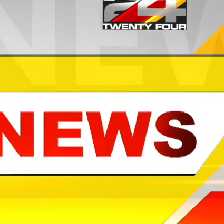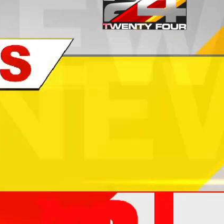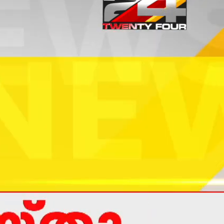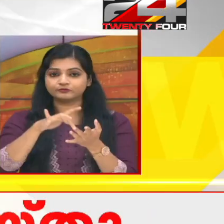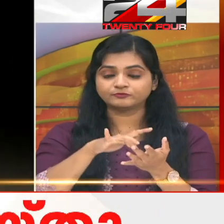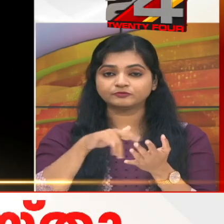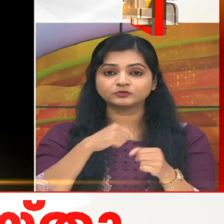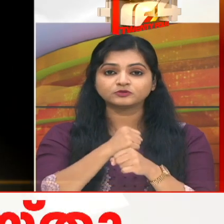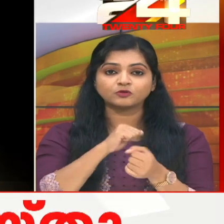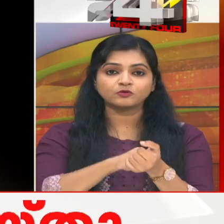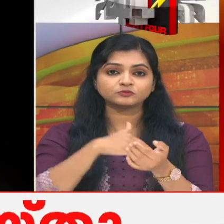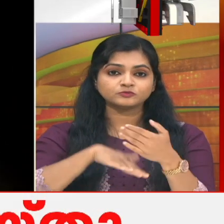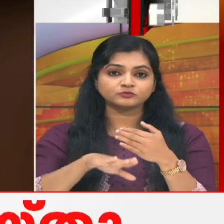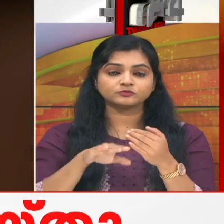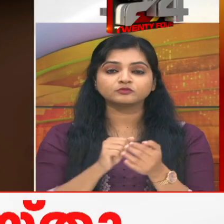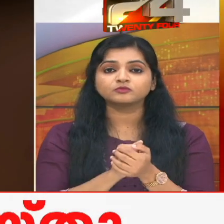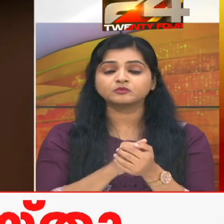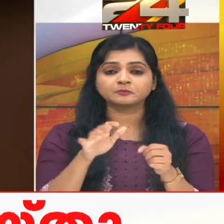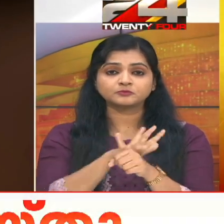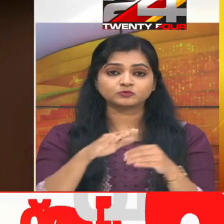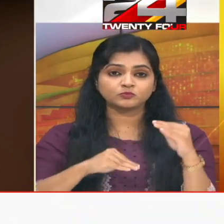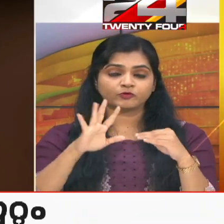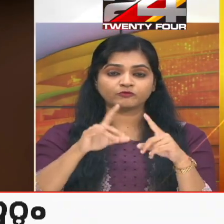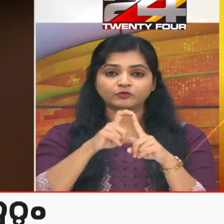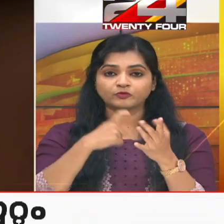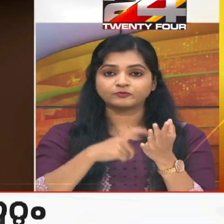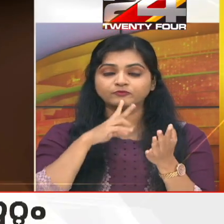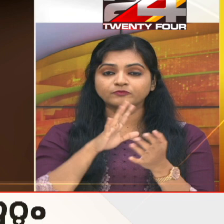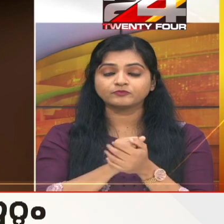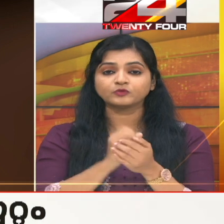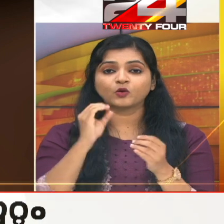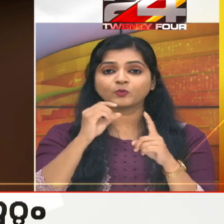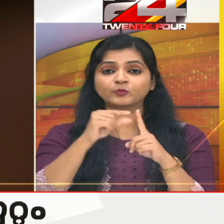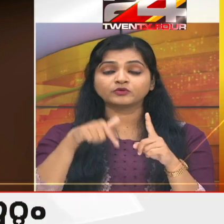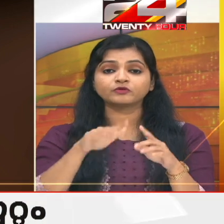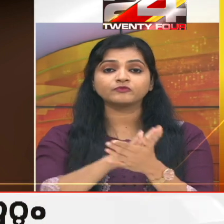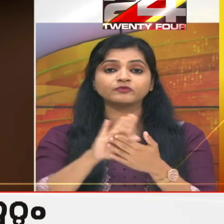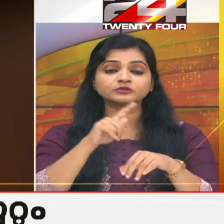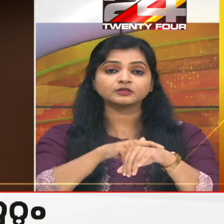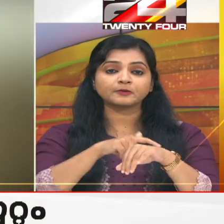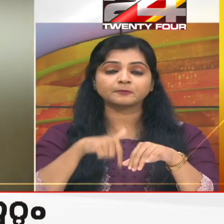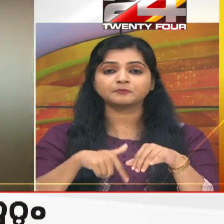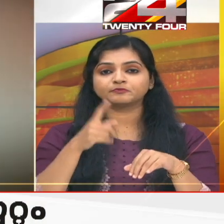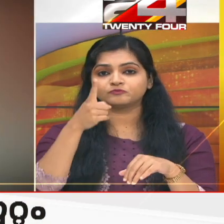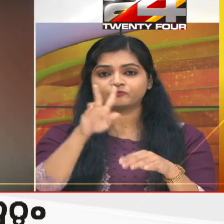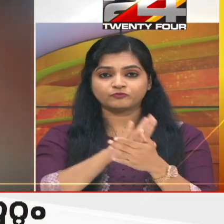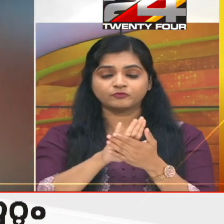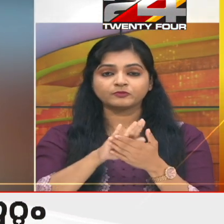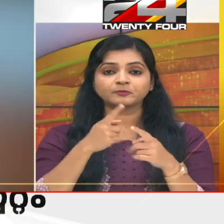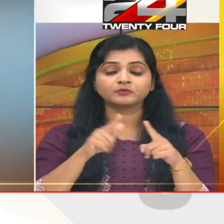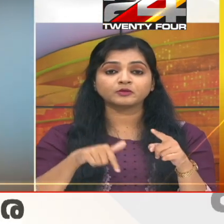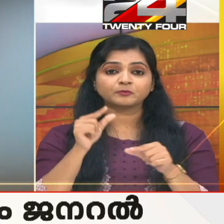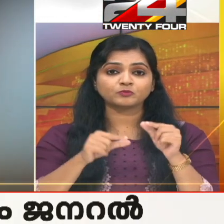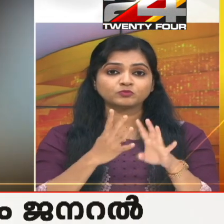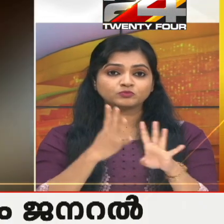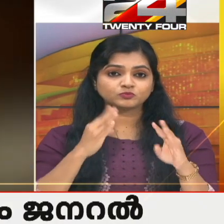ഉണ്ടായിരുന്നതായാണ് ആശുപത്രി അധികൃതർ വ്യക്തമാക്കുന്നത്. സാധാരണഗതിയിൽ 12 മണിക്കാണ് OP അവസാനിക്കുക. കൂടുതൽ രോഗികൾ ഉള്ളതുകൊണ്ട് OP തുടരുകയായിരുന്നു.